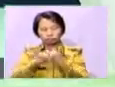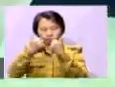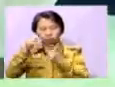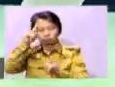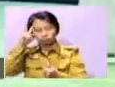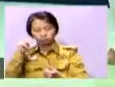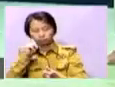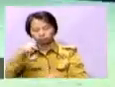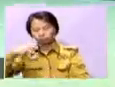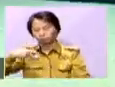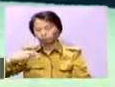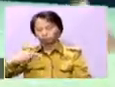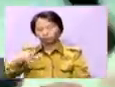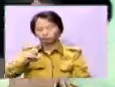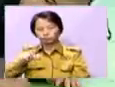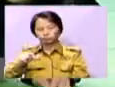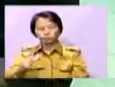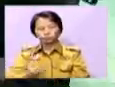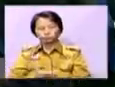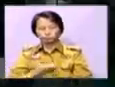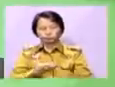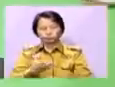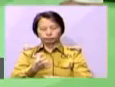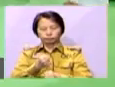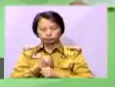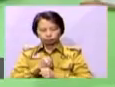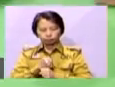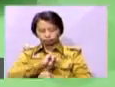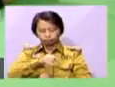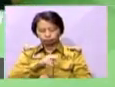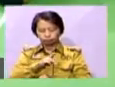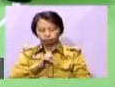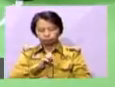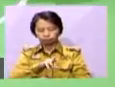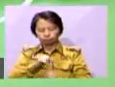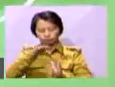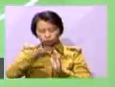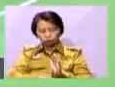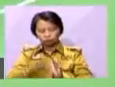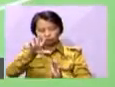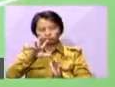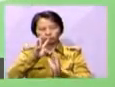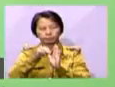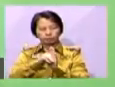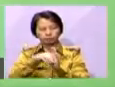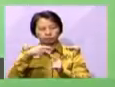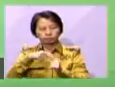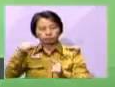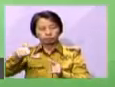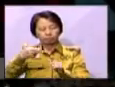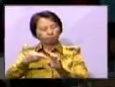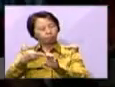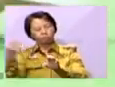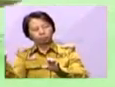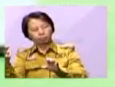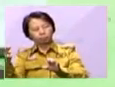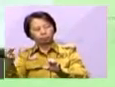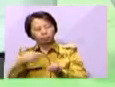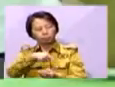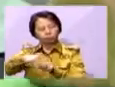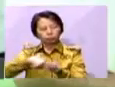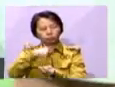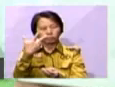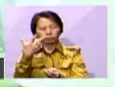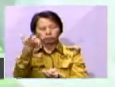Vietnam Pham Tuan An. Emas menjadi milik Al-Jufri selepas kurang 5 minit beraksi apabila lawannya menarik diri di pusingan